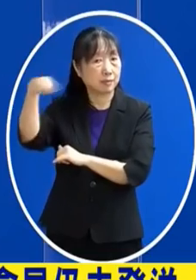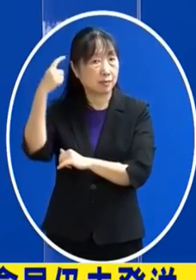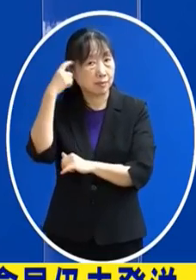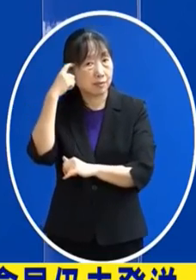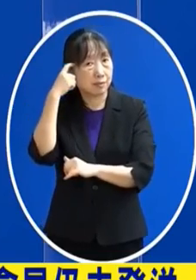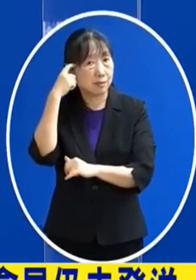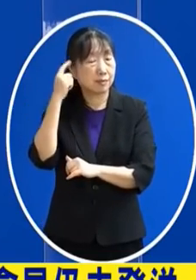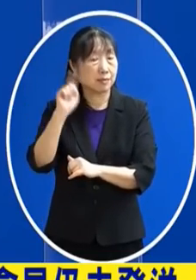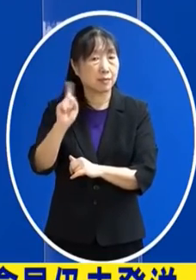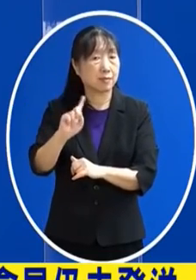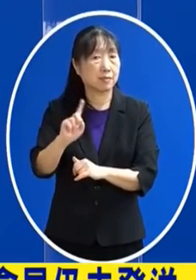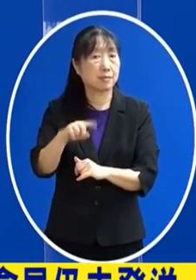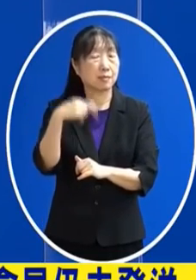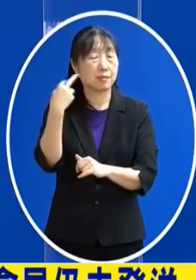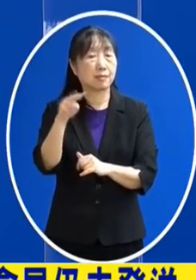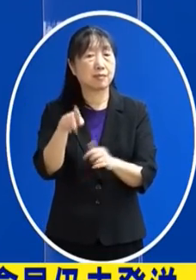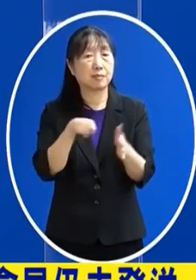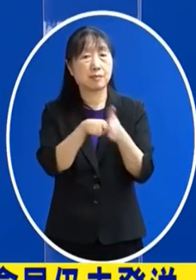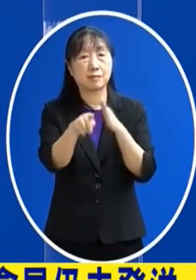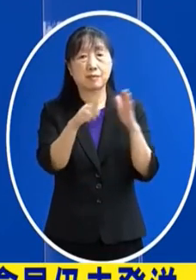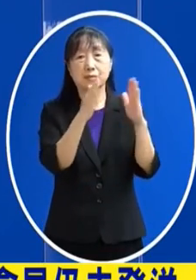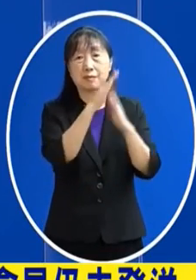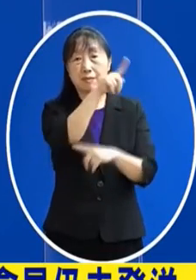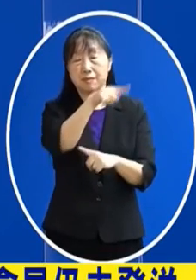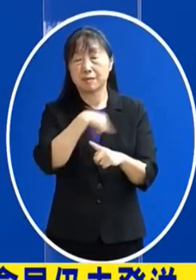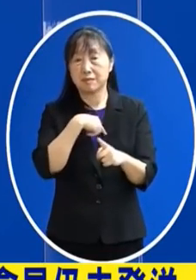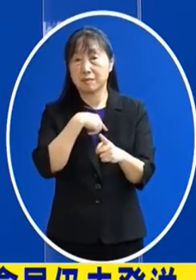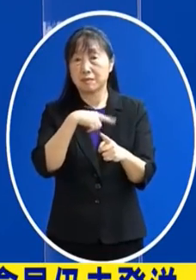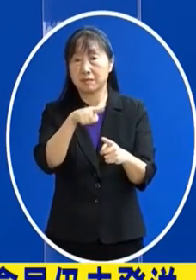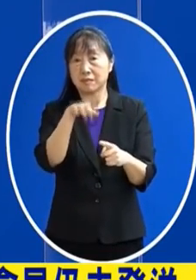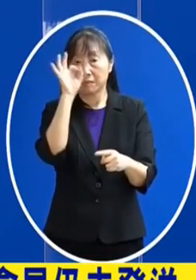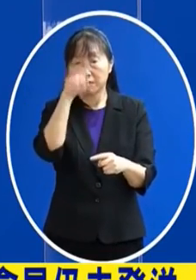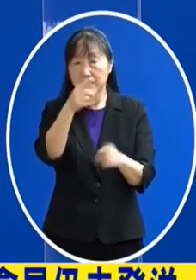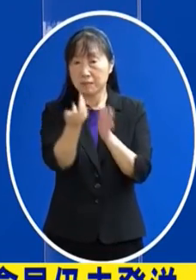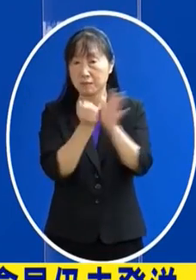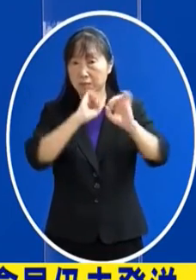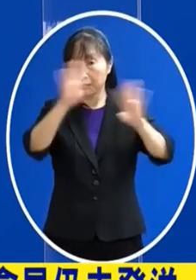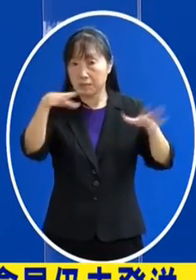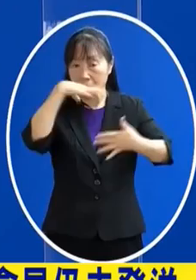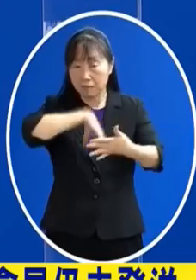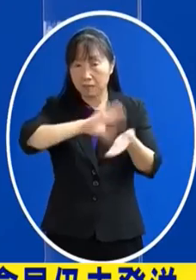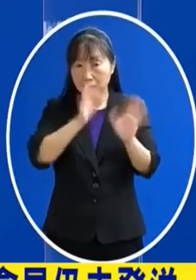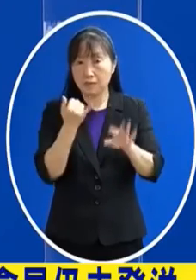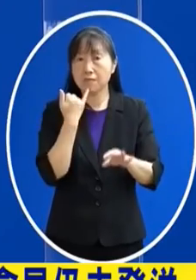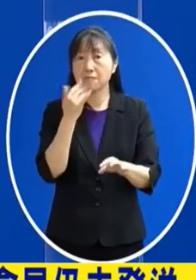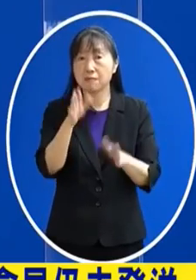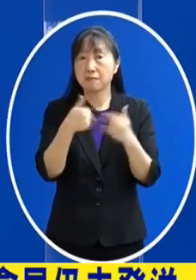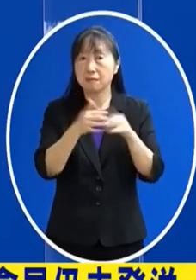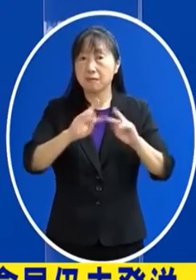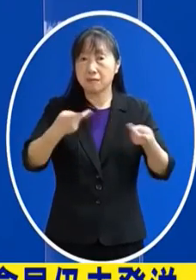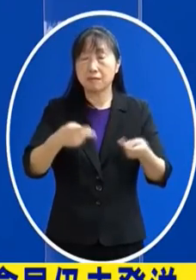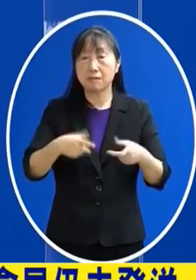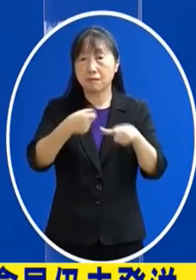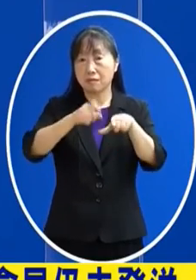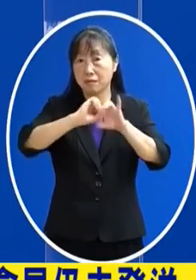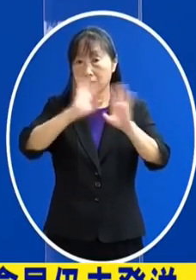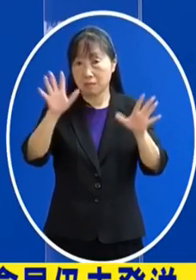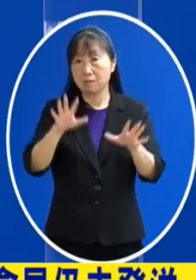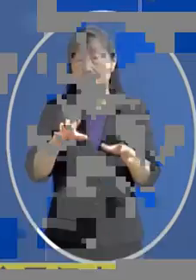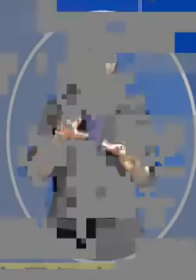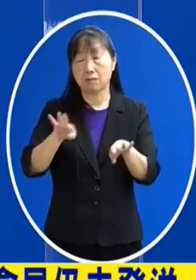应之后，然后就再根据他们建议看一下有没有修正这个预告的内容，公告之后就可以实施了。